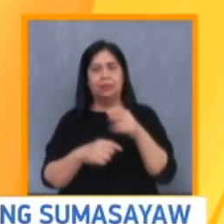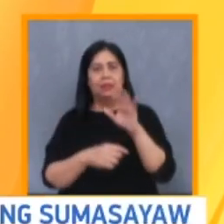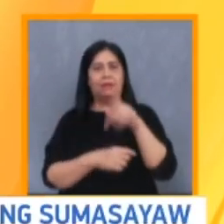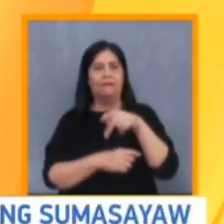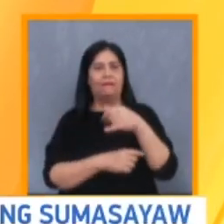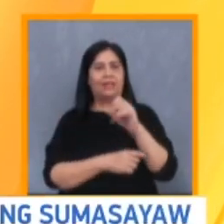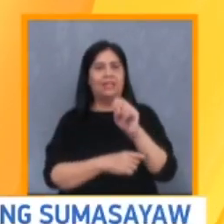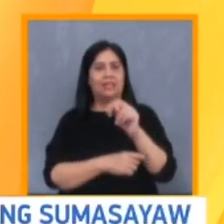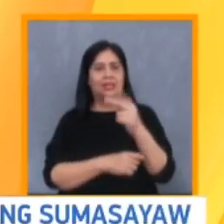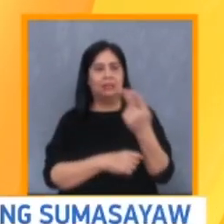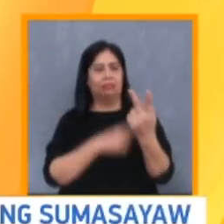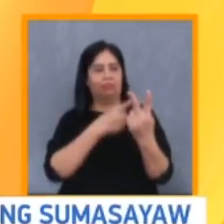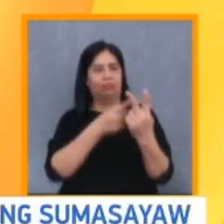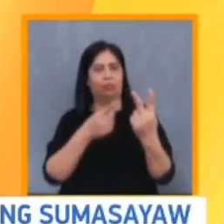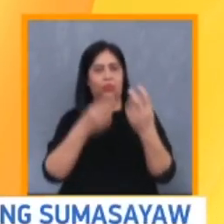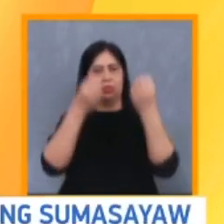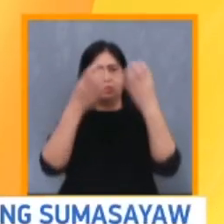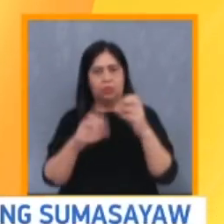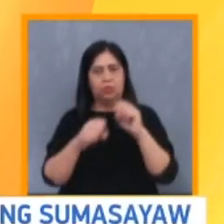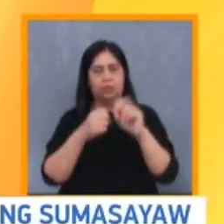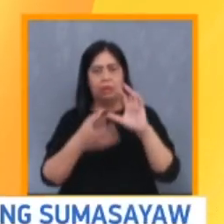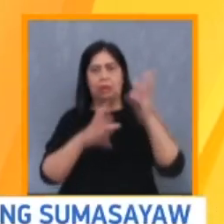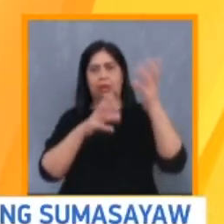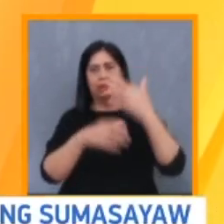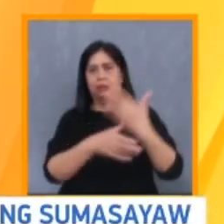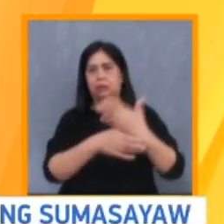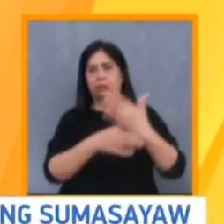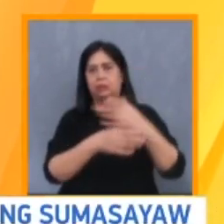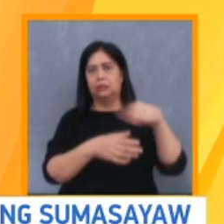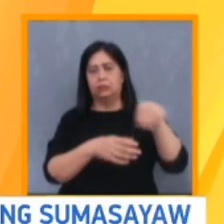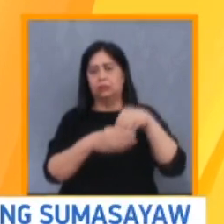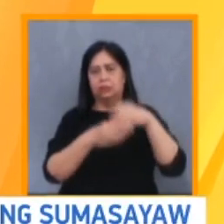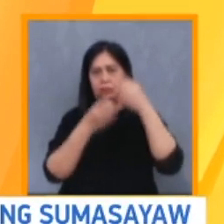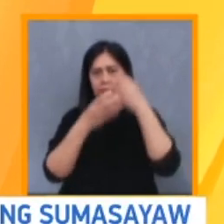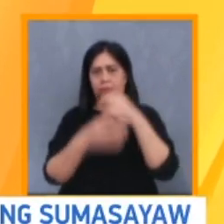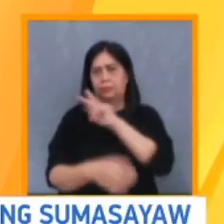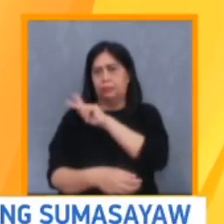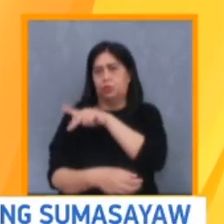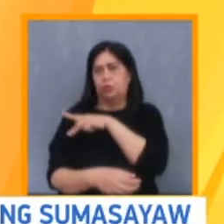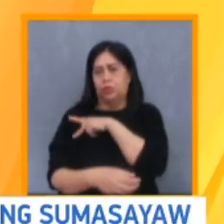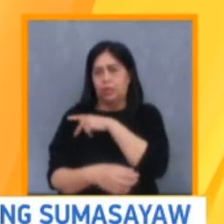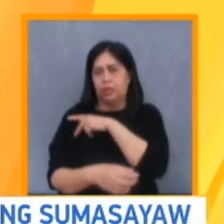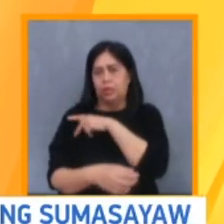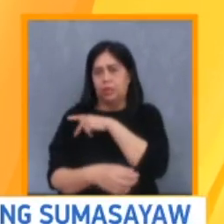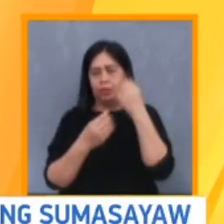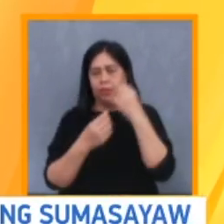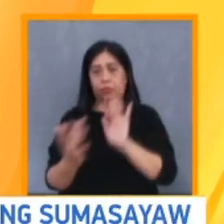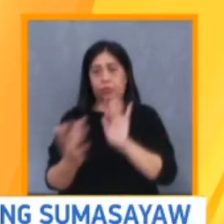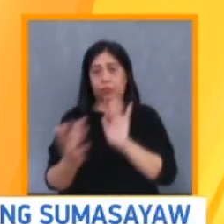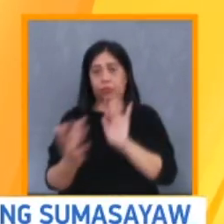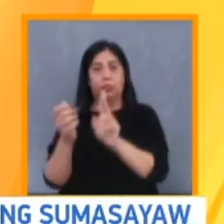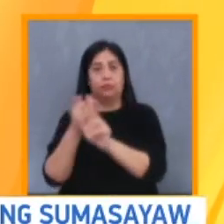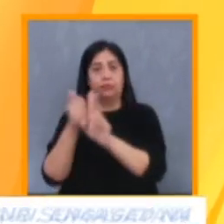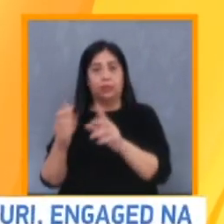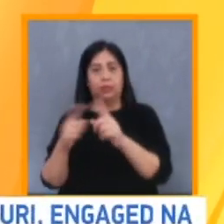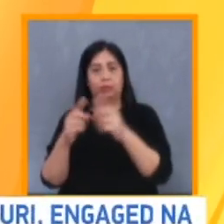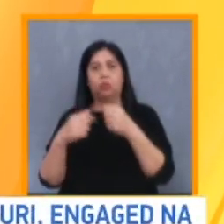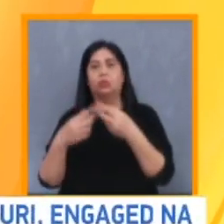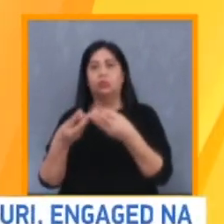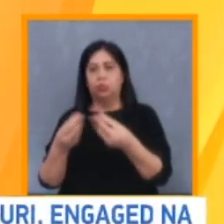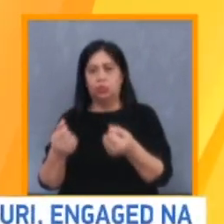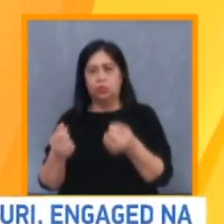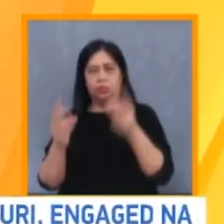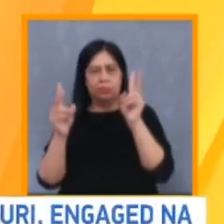kaya nakompromiso ang kanilang personal na impormasyon. Nakipag-ugnayan na raw sila sa mga biktima para maresolba ang anilay isolated